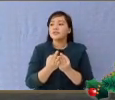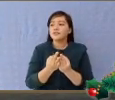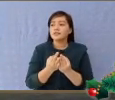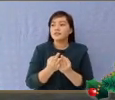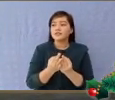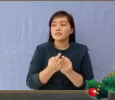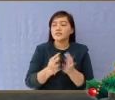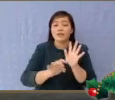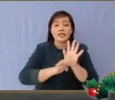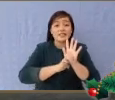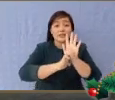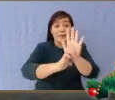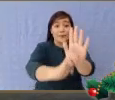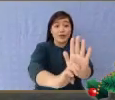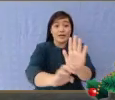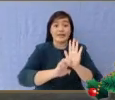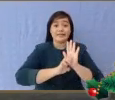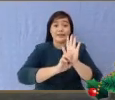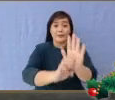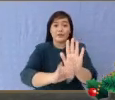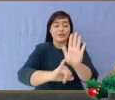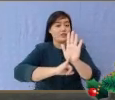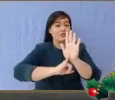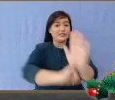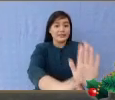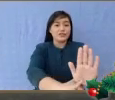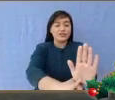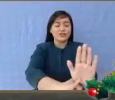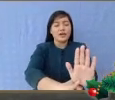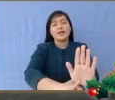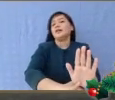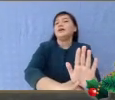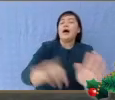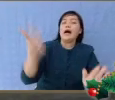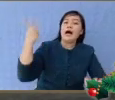yung isang anak po nila ay